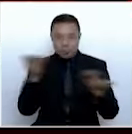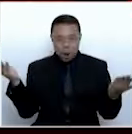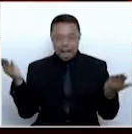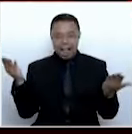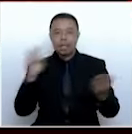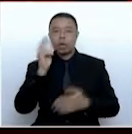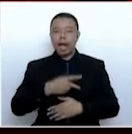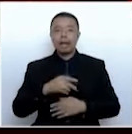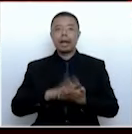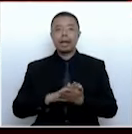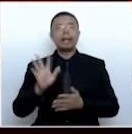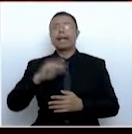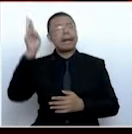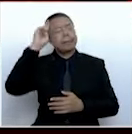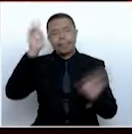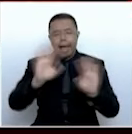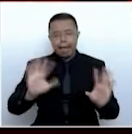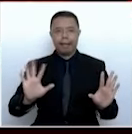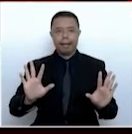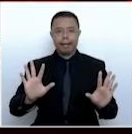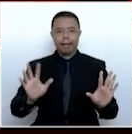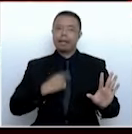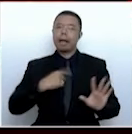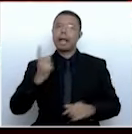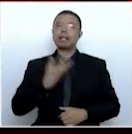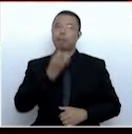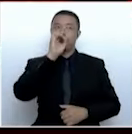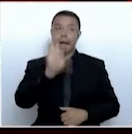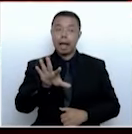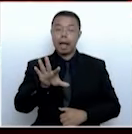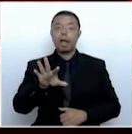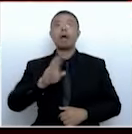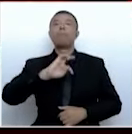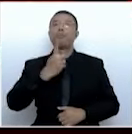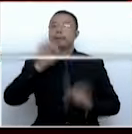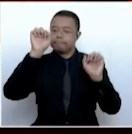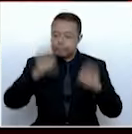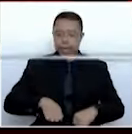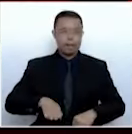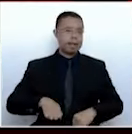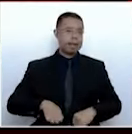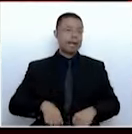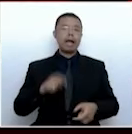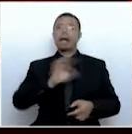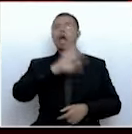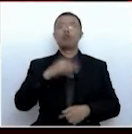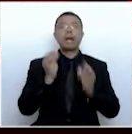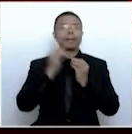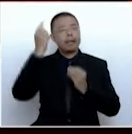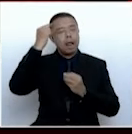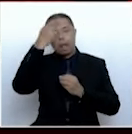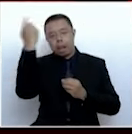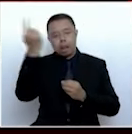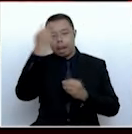sekalian, pokoknya enggak ribet dah. Kami cuma mau bilang perubahan itu bisa kok. Tanpa harus bikin kepala